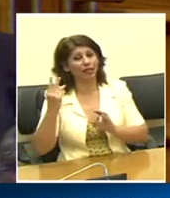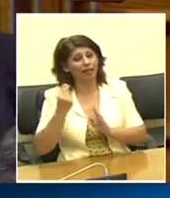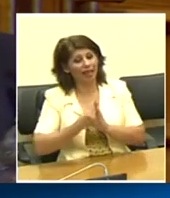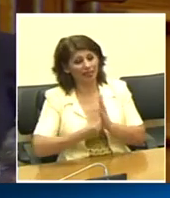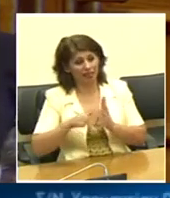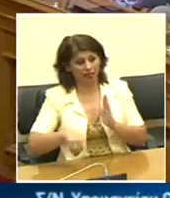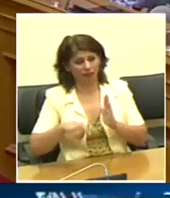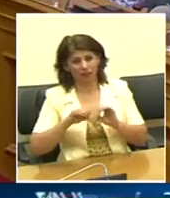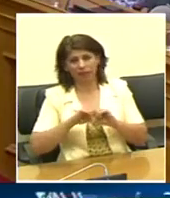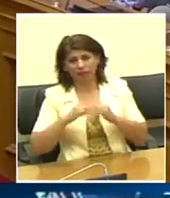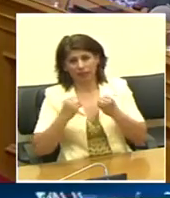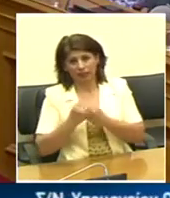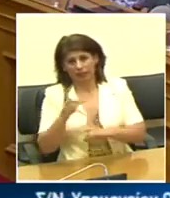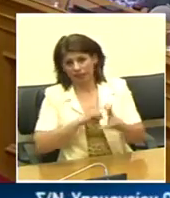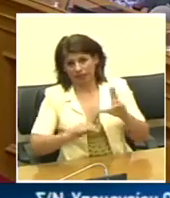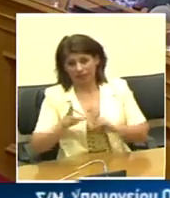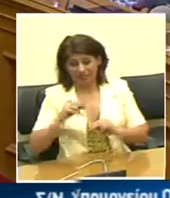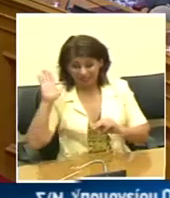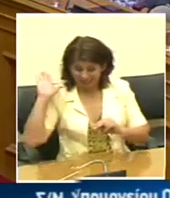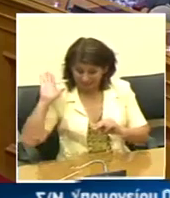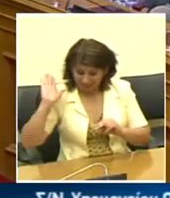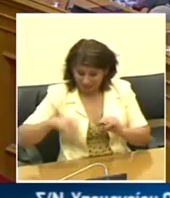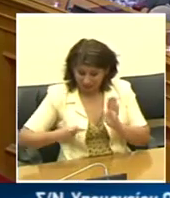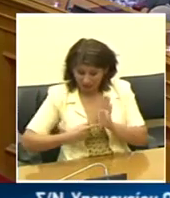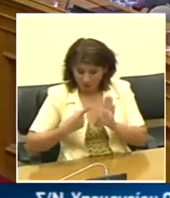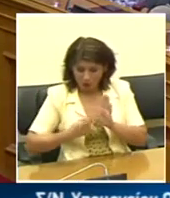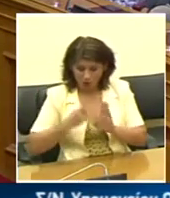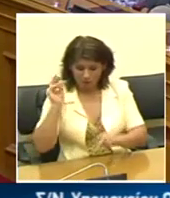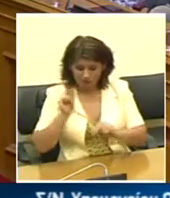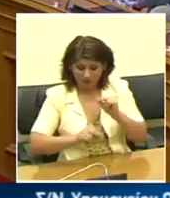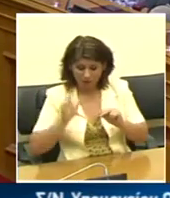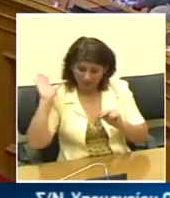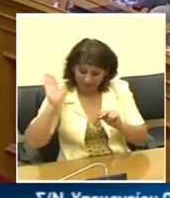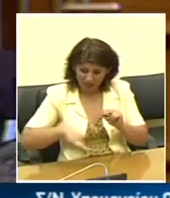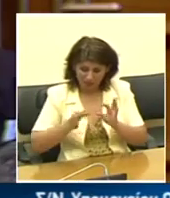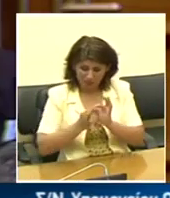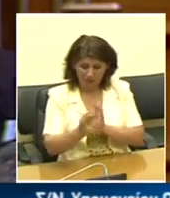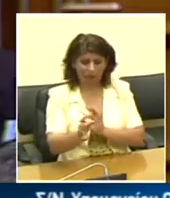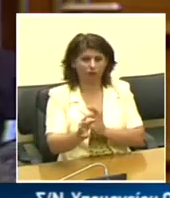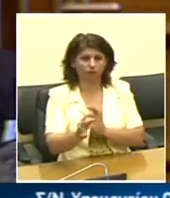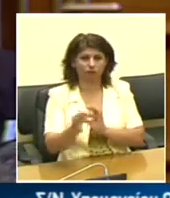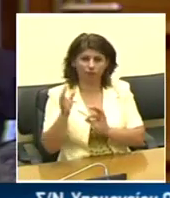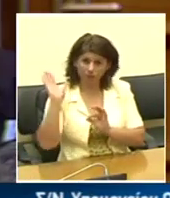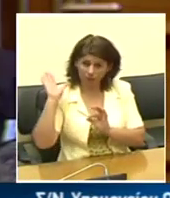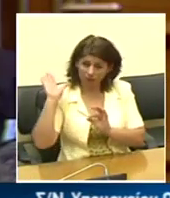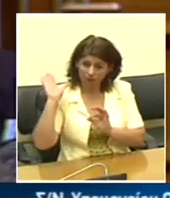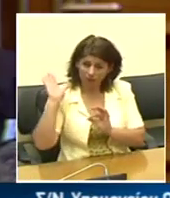συνεδρίαση. Είναι η τελευταία φορά ψηφίζουμε τα τελευταία μέτρα της